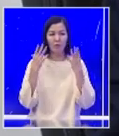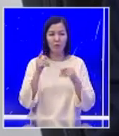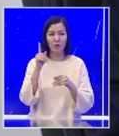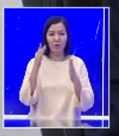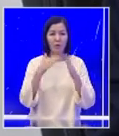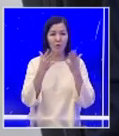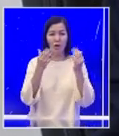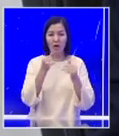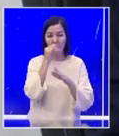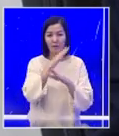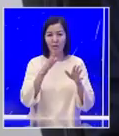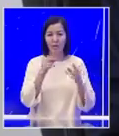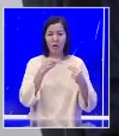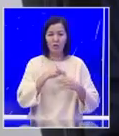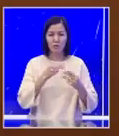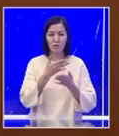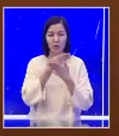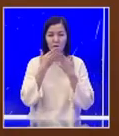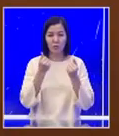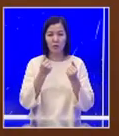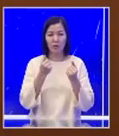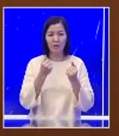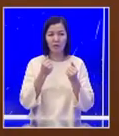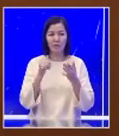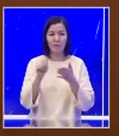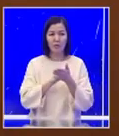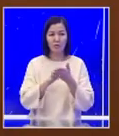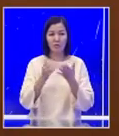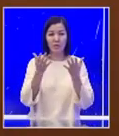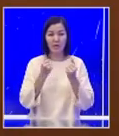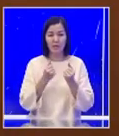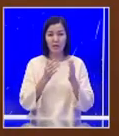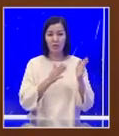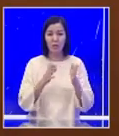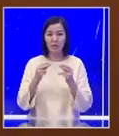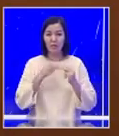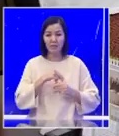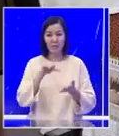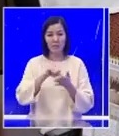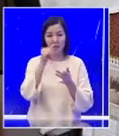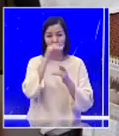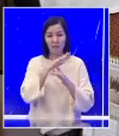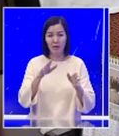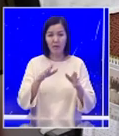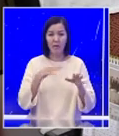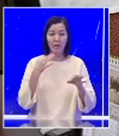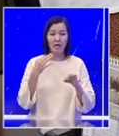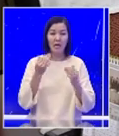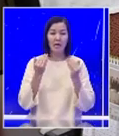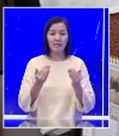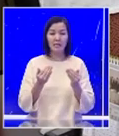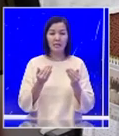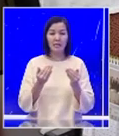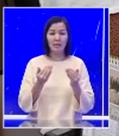алмай келеді. Жұмыс жағда мәз емес. Қолдарына дипломдарын кеше алса да тұрақты қызмет таба алмаған. Жетімін жылатпаған елдің